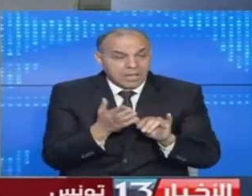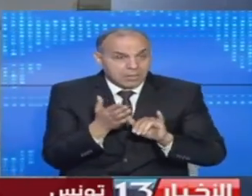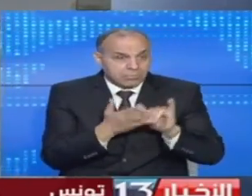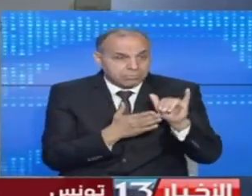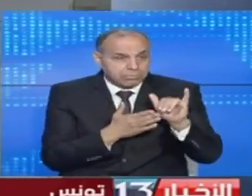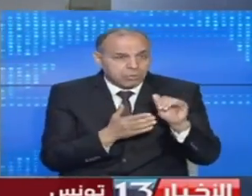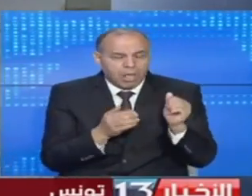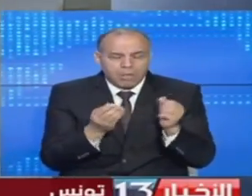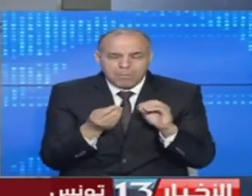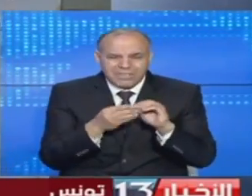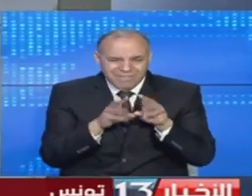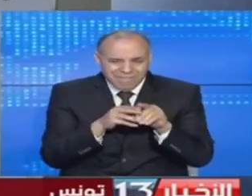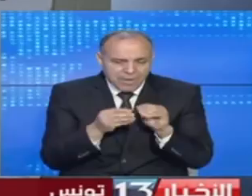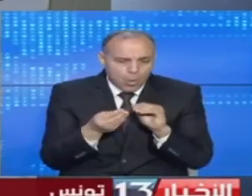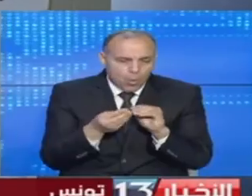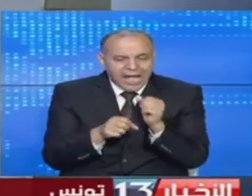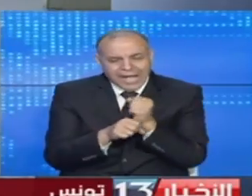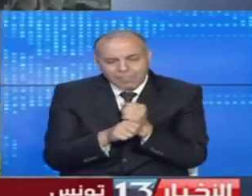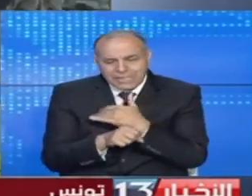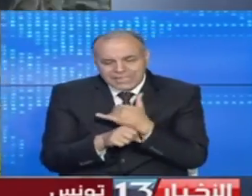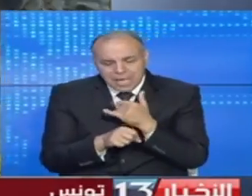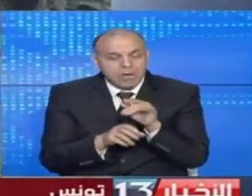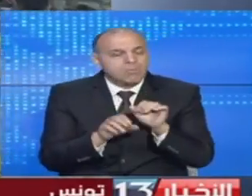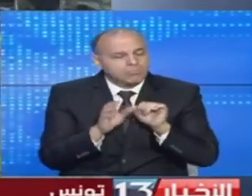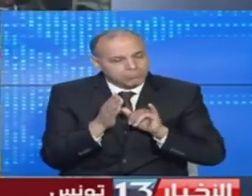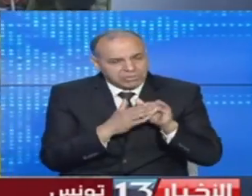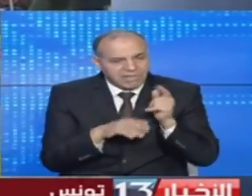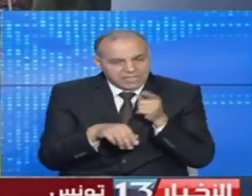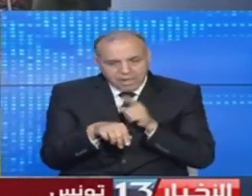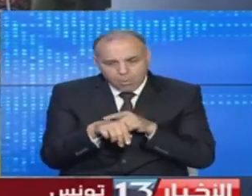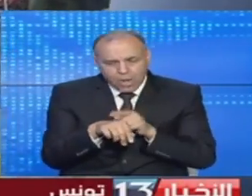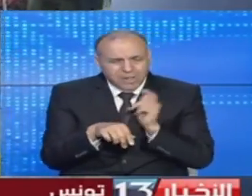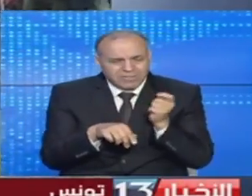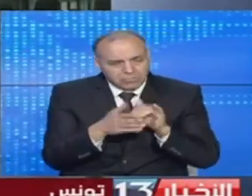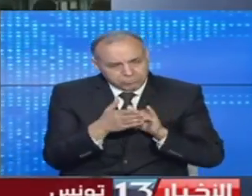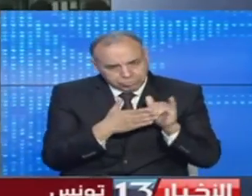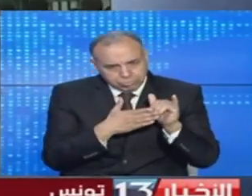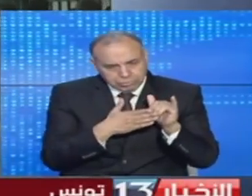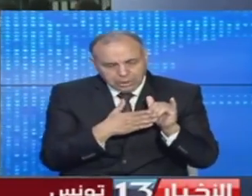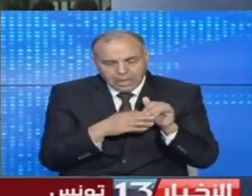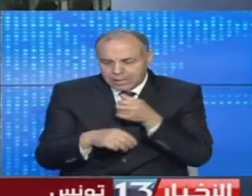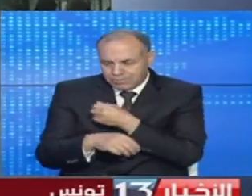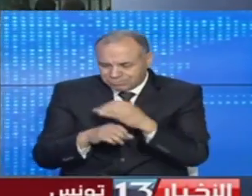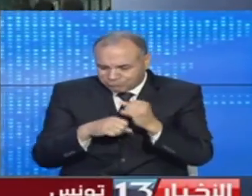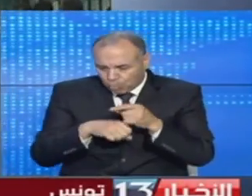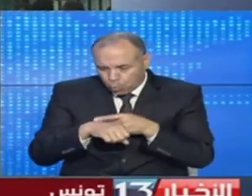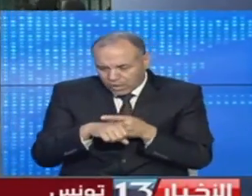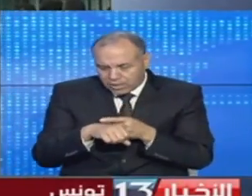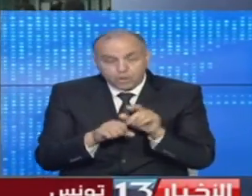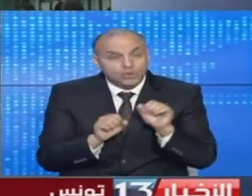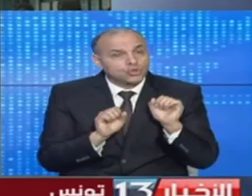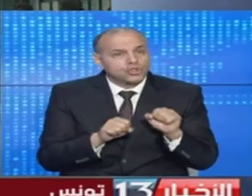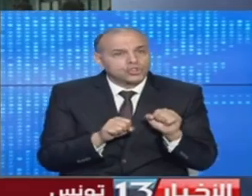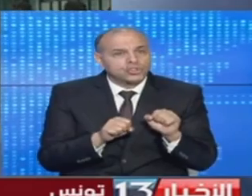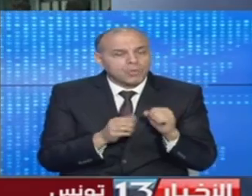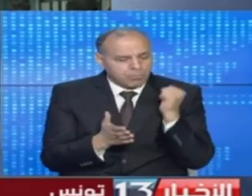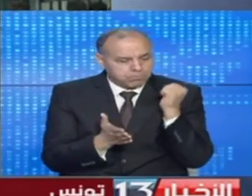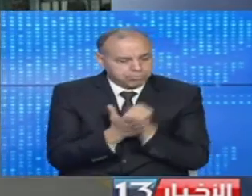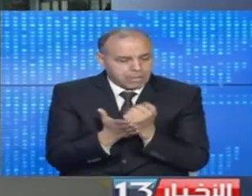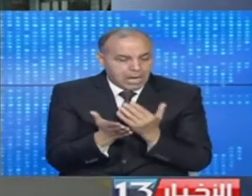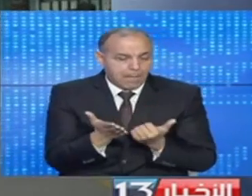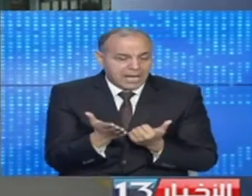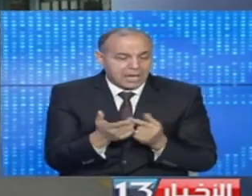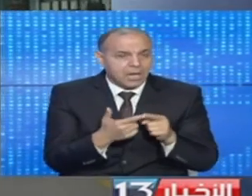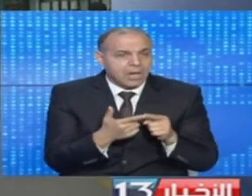الطهراني اسباب عائليه او مهنيه او صحيه وان لم يتوفر الوقت الكافي لاجراء التحرير المخبري يجب طال بترخيص مسبق